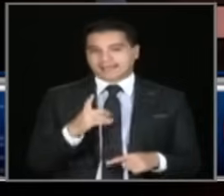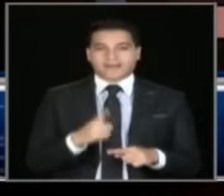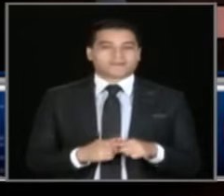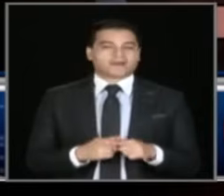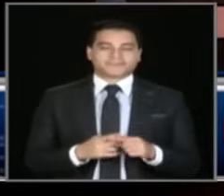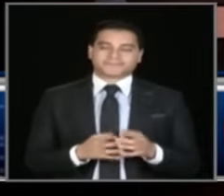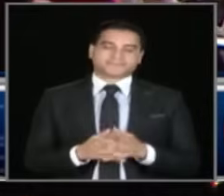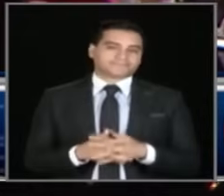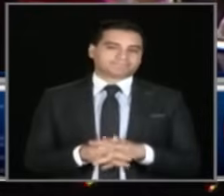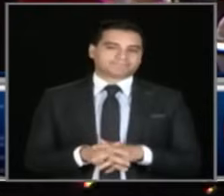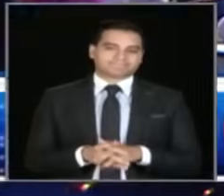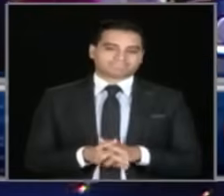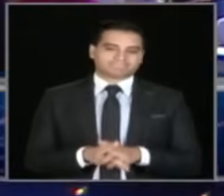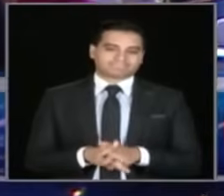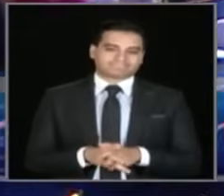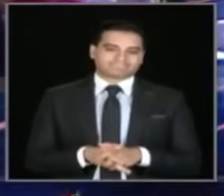خاطئة.